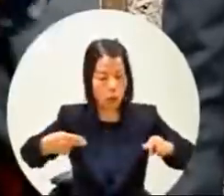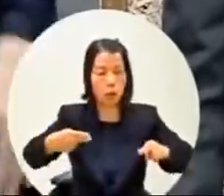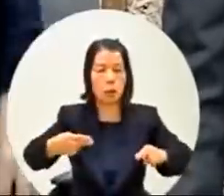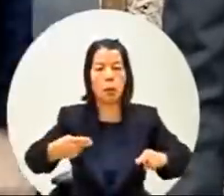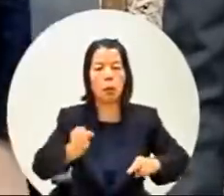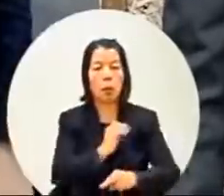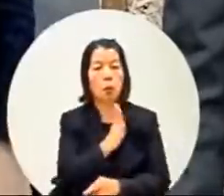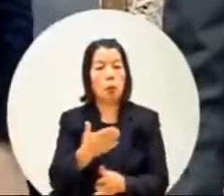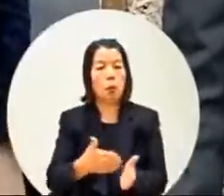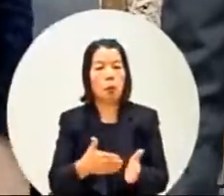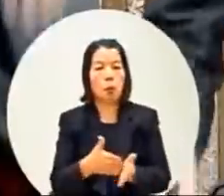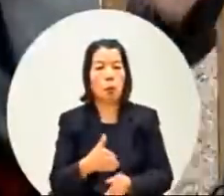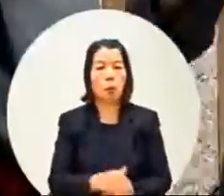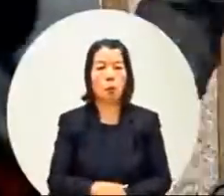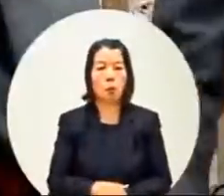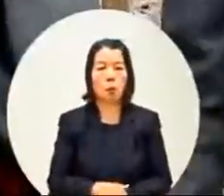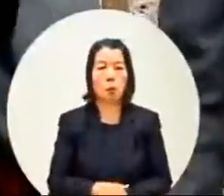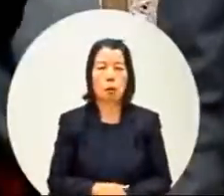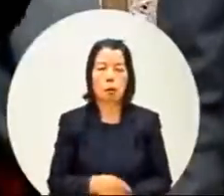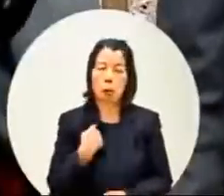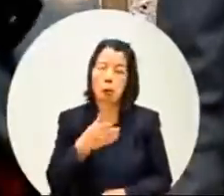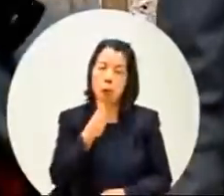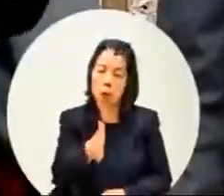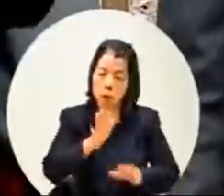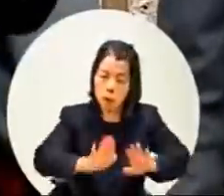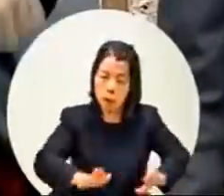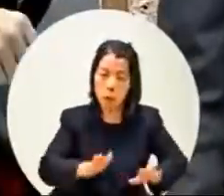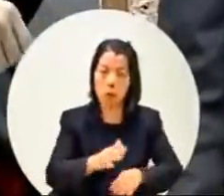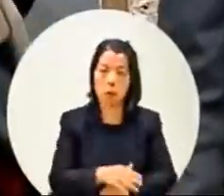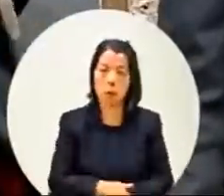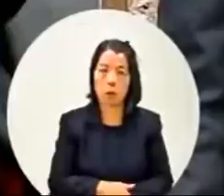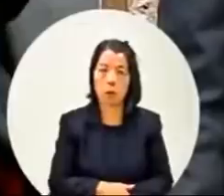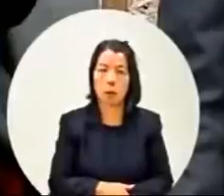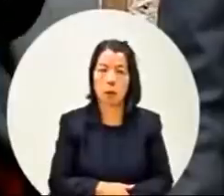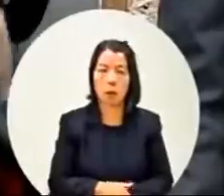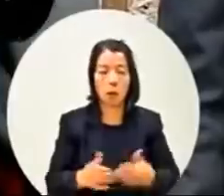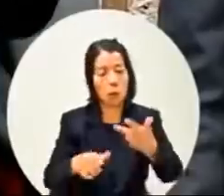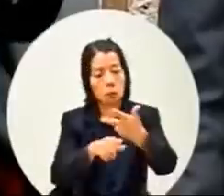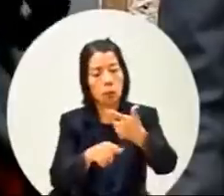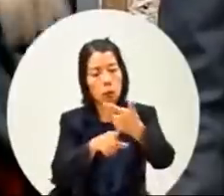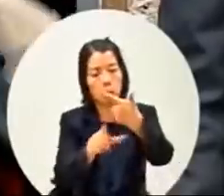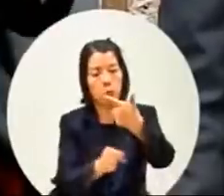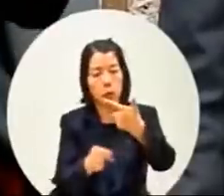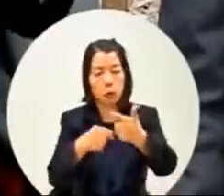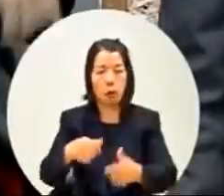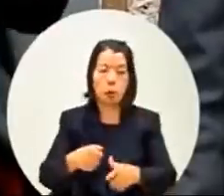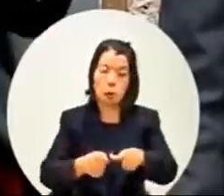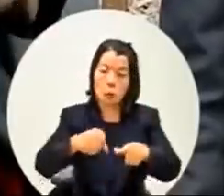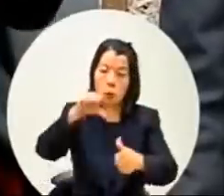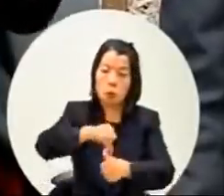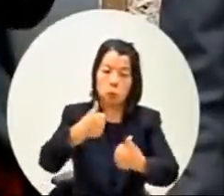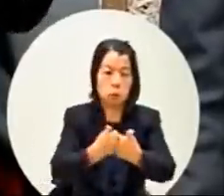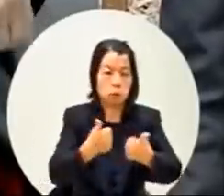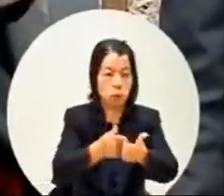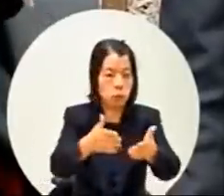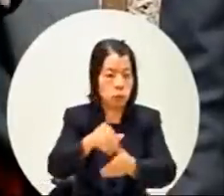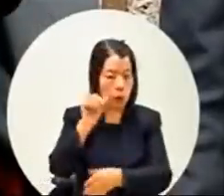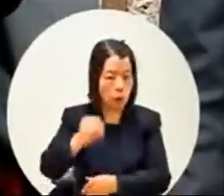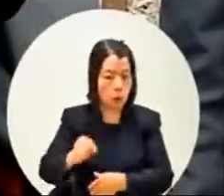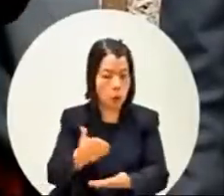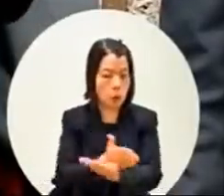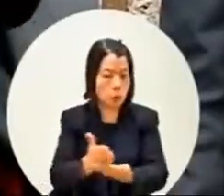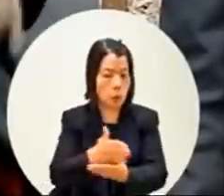讲的跟市长一样嘛？ 对。 那我问你，那现在上个月工程会认为王端仁已经违